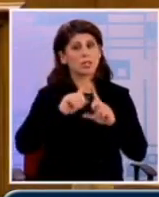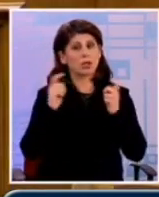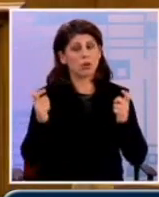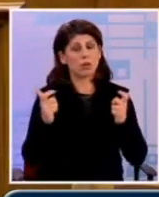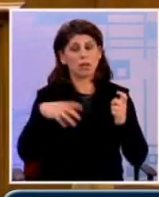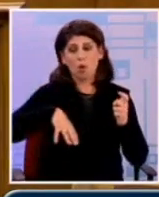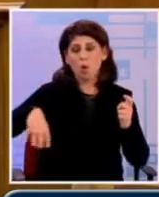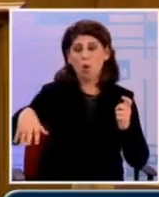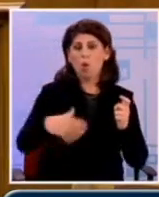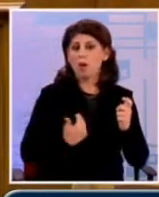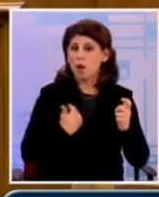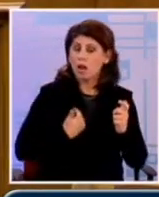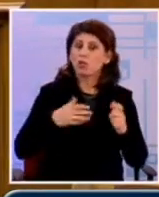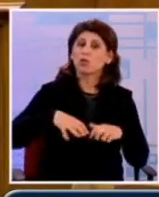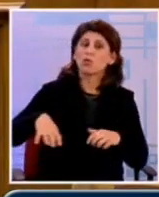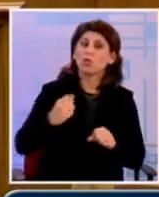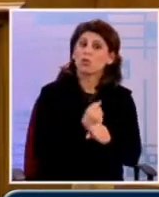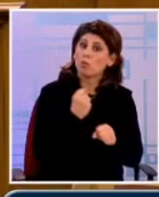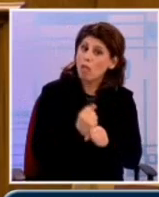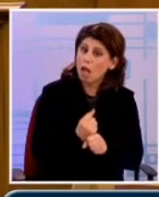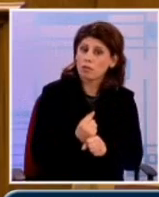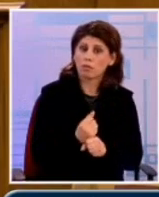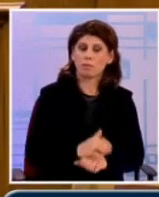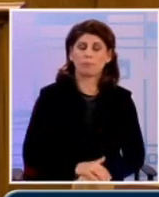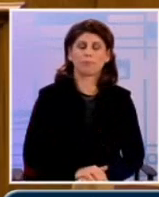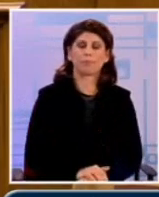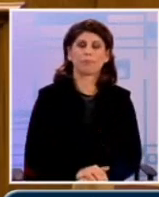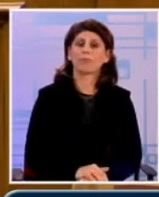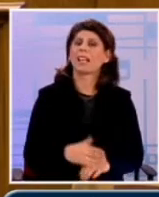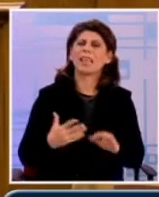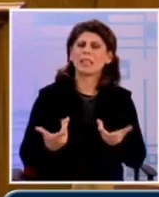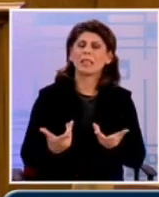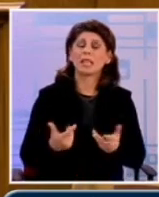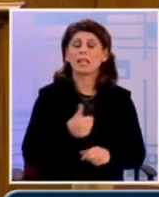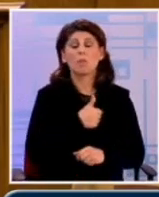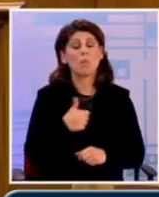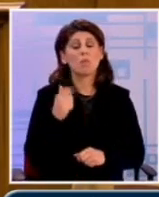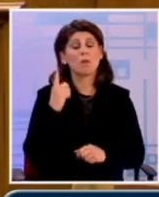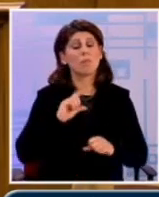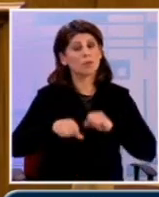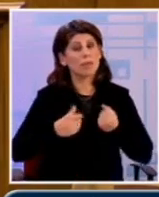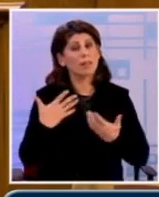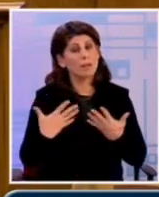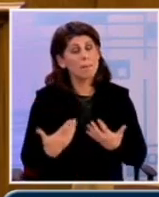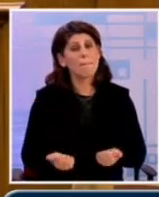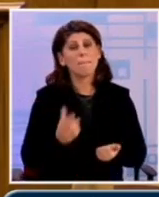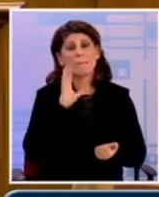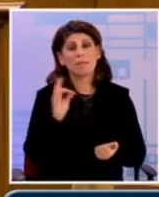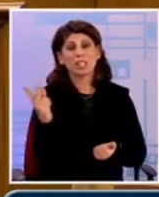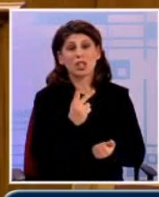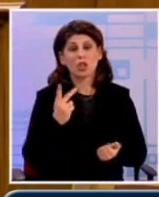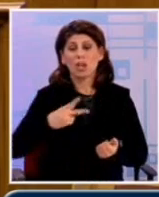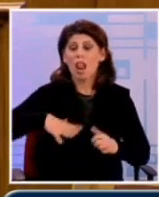της νεολαίας, στους χώρους της εργασίας. Γιατί μόνο μία προσπάθεια που παίρνει πραγματικό κοινωνικό και